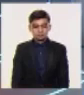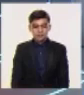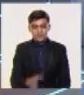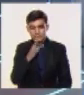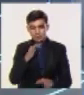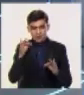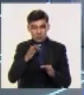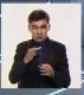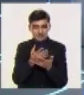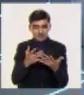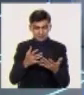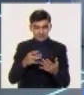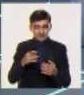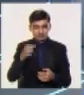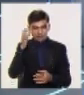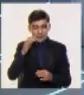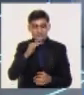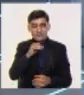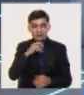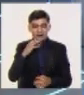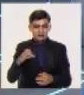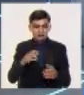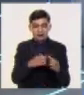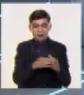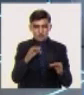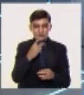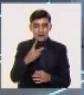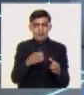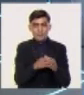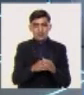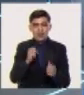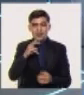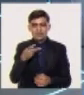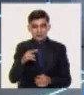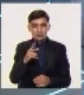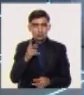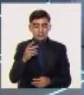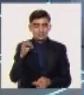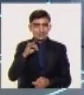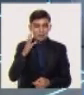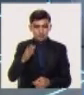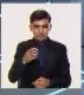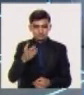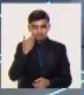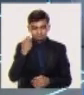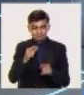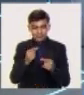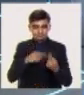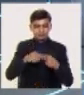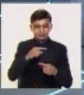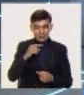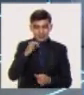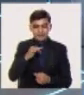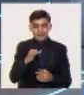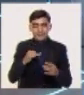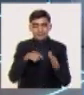Время традиционного обзора от аналитика Freedom Finance. Сегодня расскажем еще о двух компаниях, акции которых могут быть интересны инвесторам.